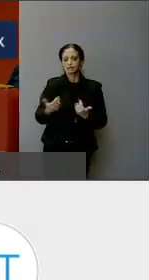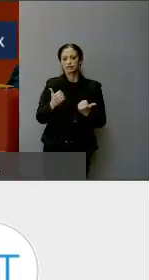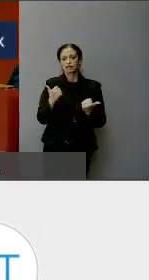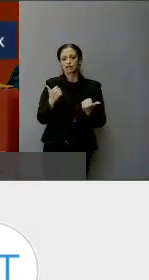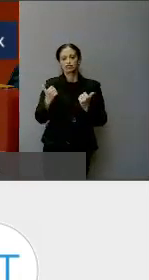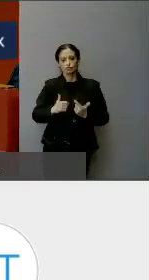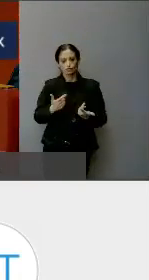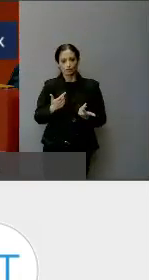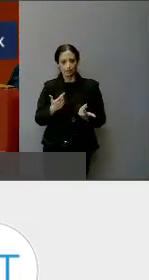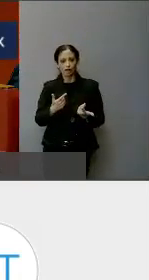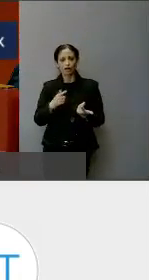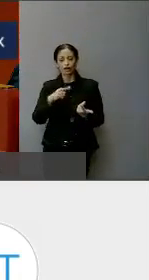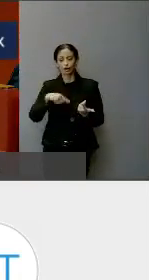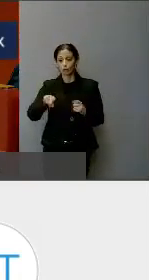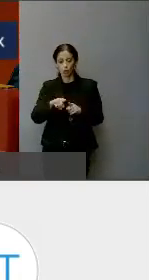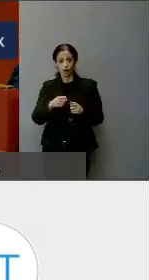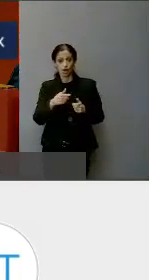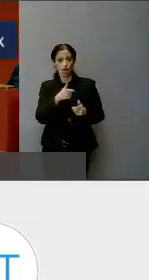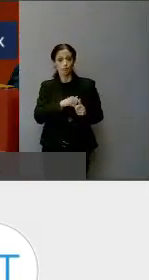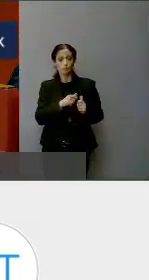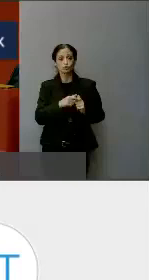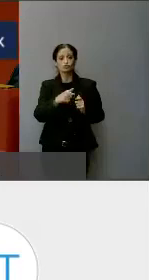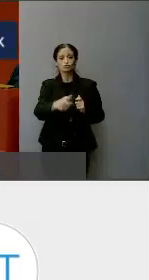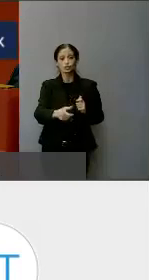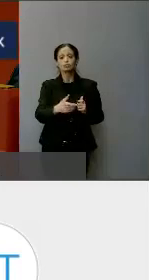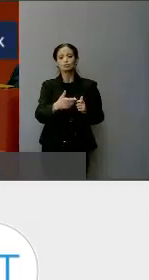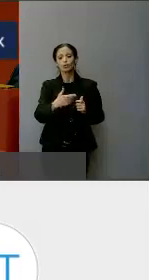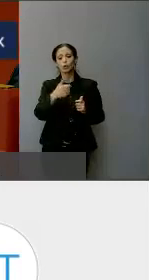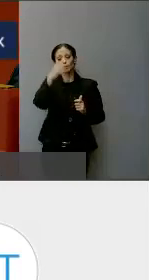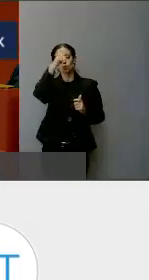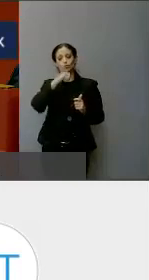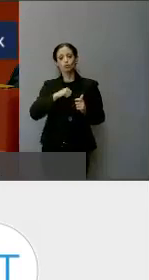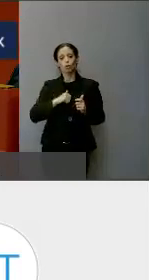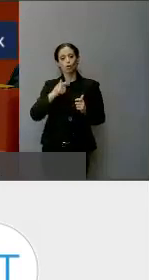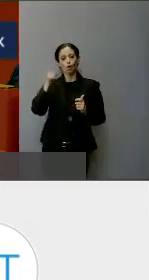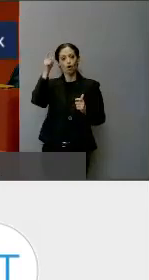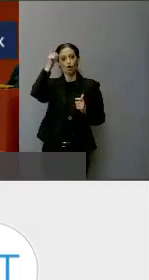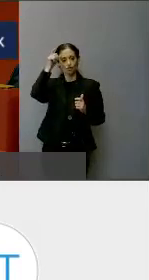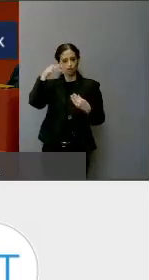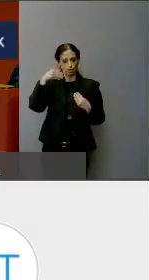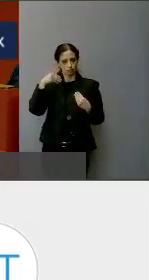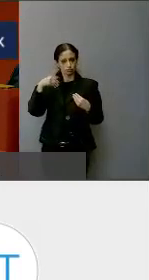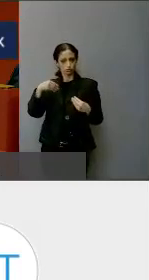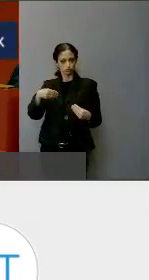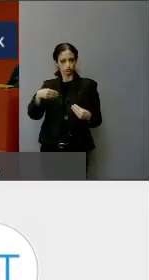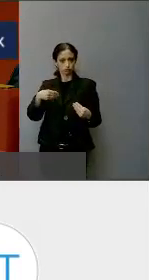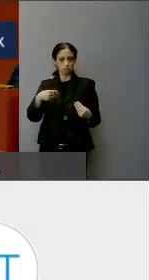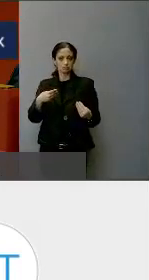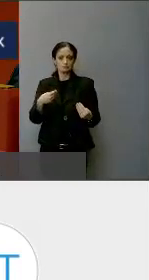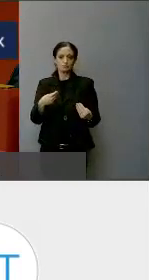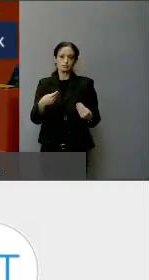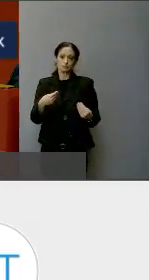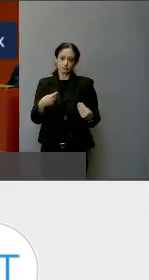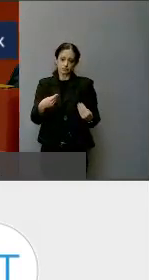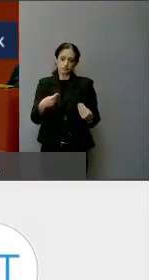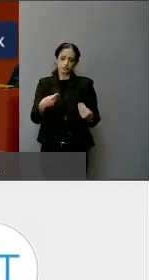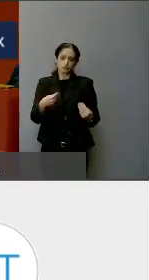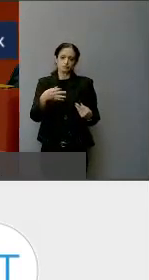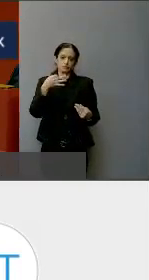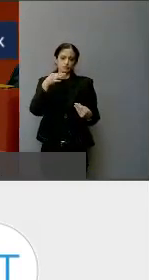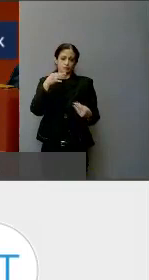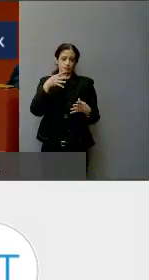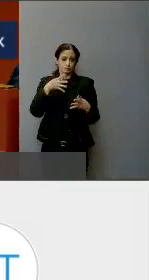così il municipio dimostrando come dire un ruolo di governo ma in maniera anch'esso argomentata